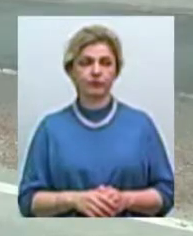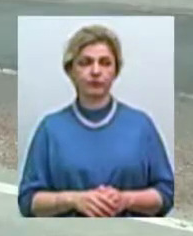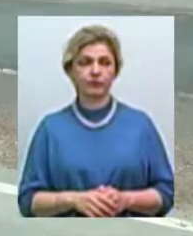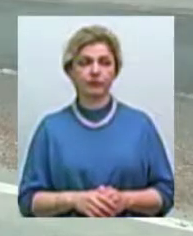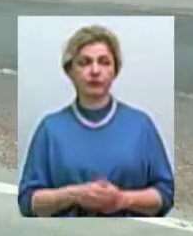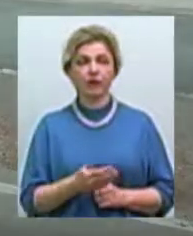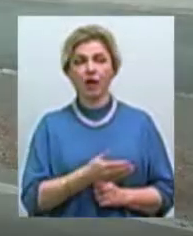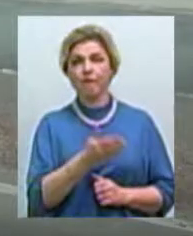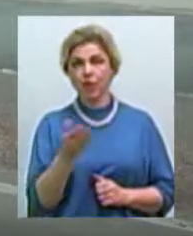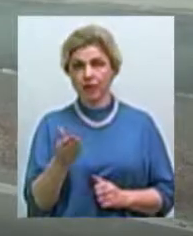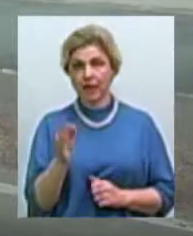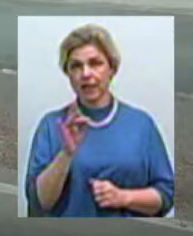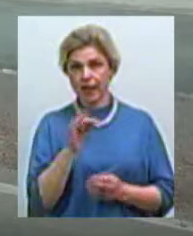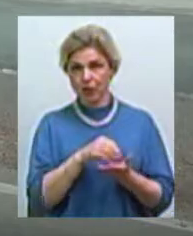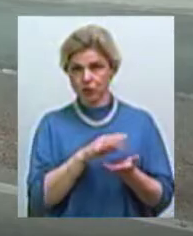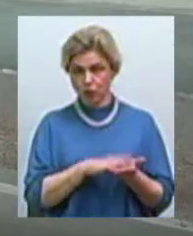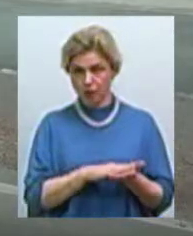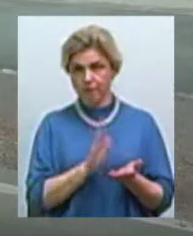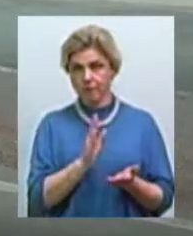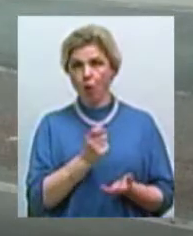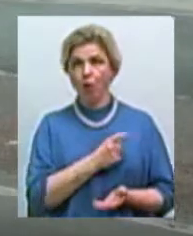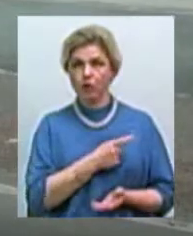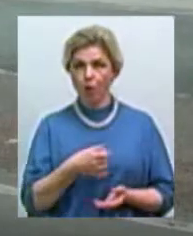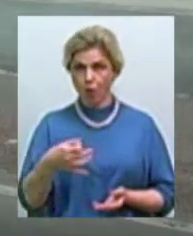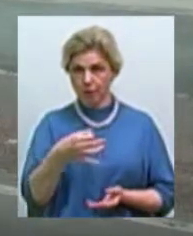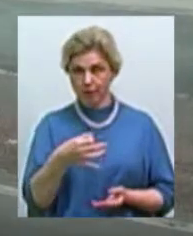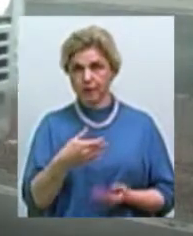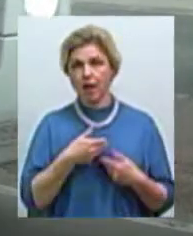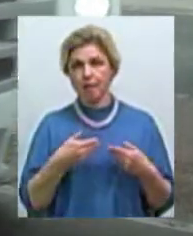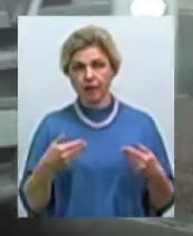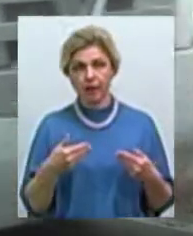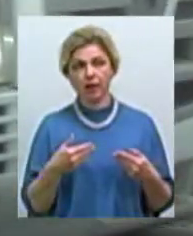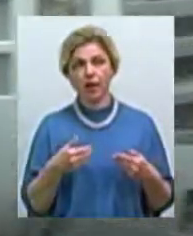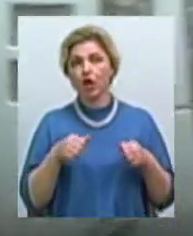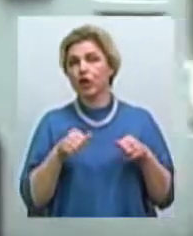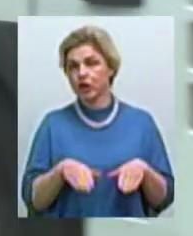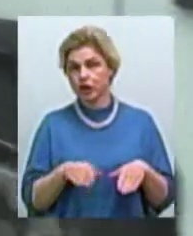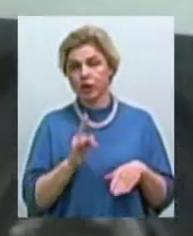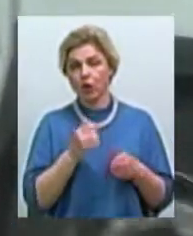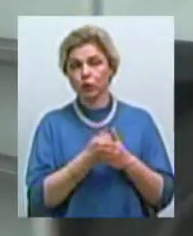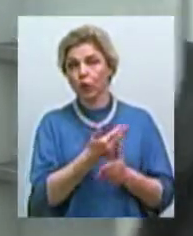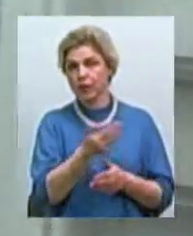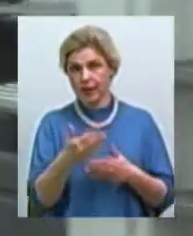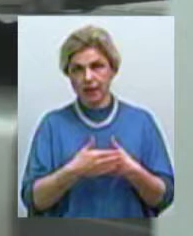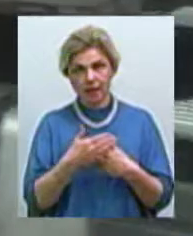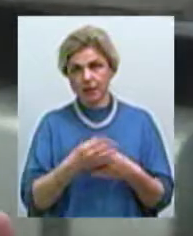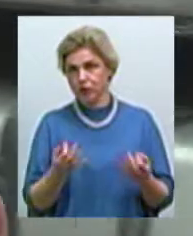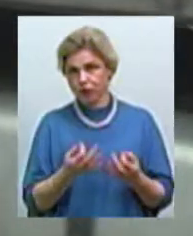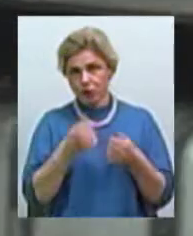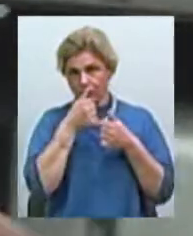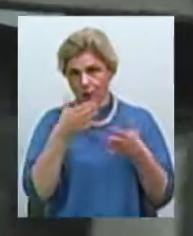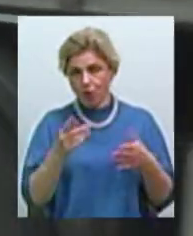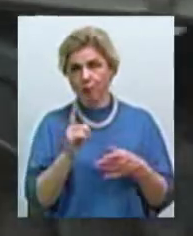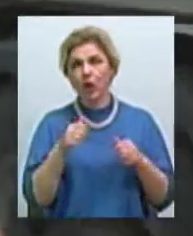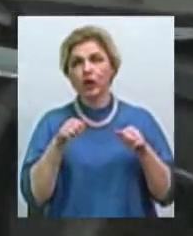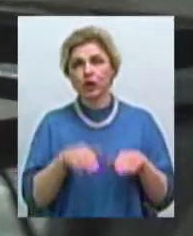Вони зареєстровані в Одеській області. Ми до них приймати рішення ніякі не можемо, тому що ми приймаємо